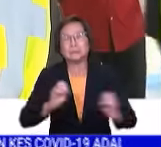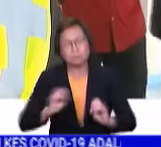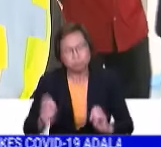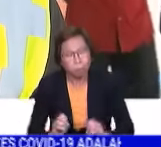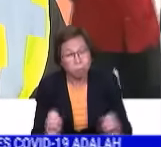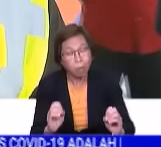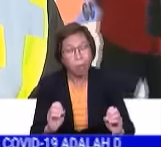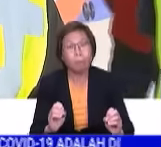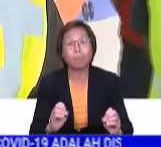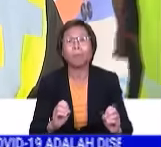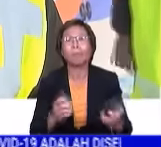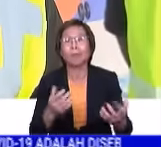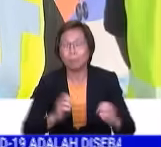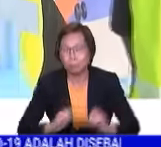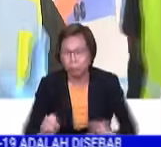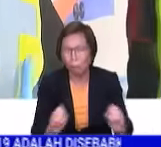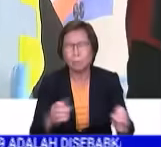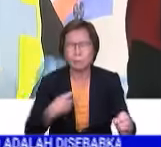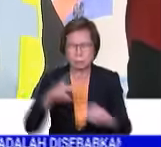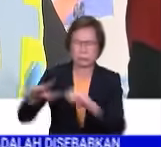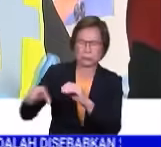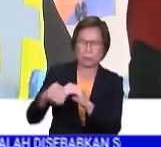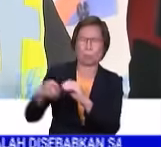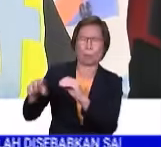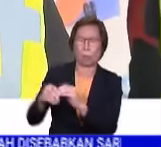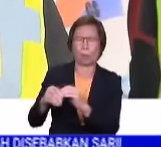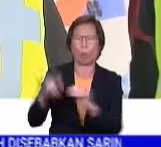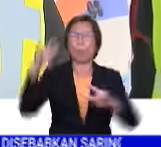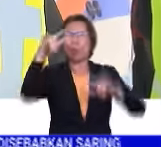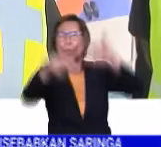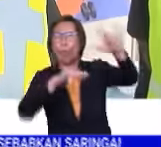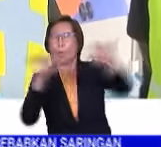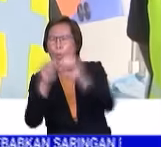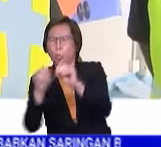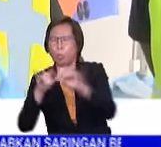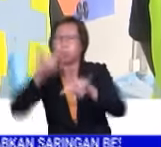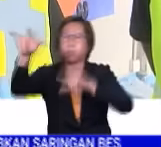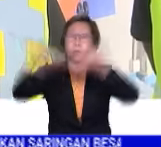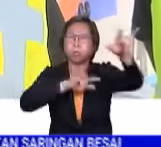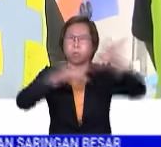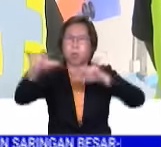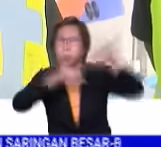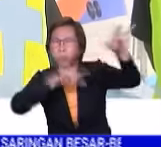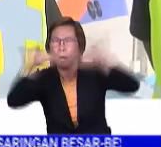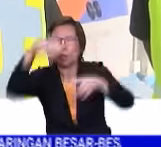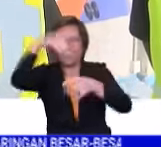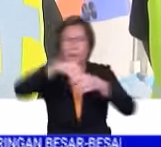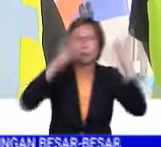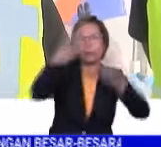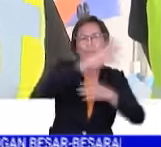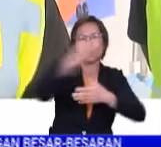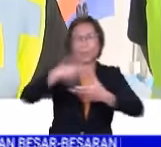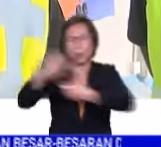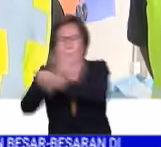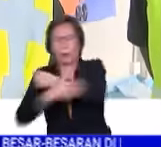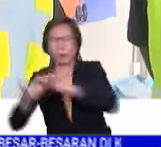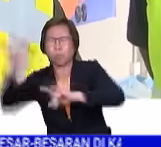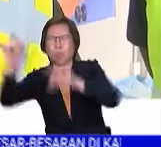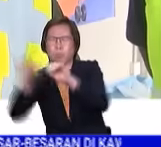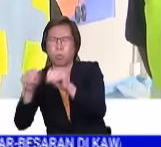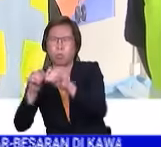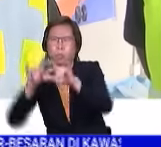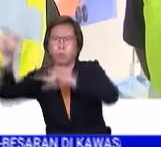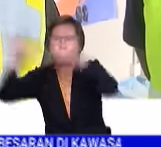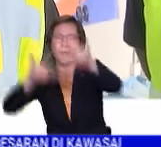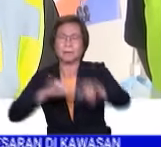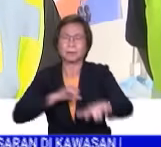kita banyak menambahkan frekuensi penerbangan kita sama ada domestik dan juga luar negara lah. So saya